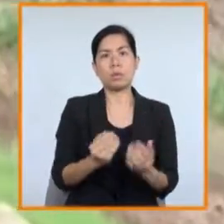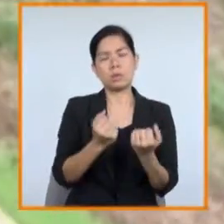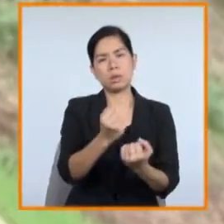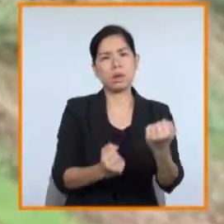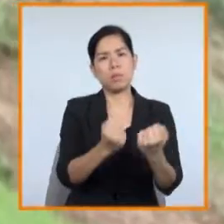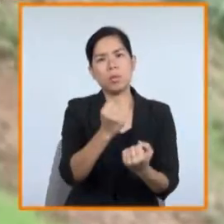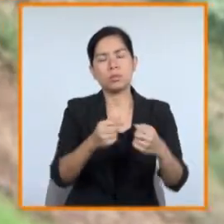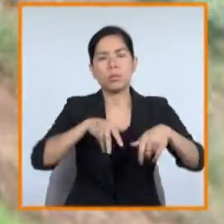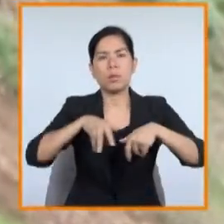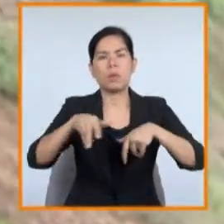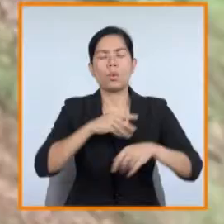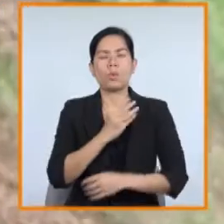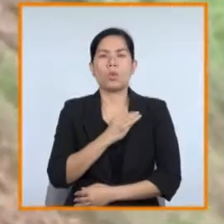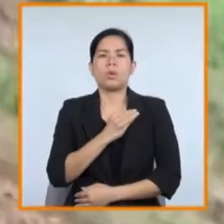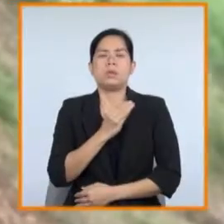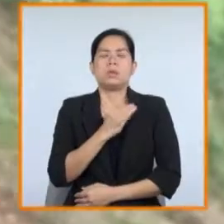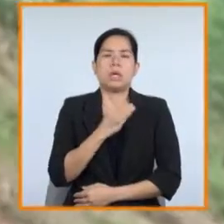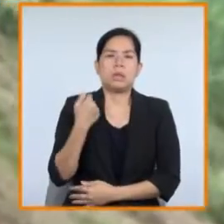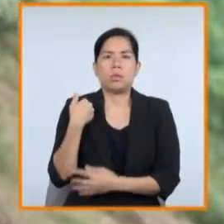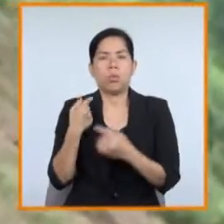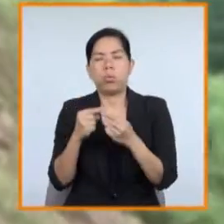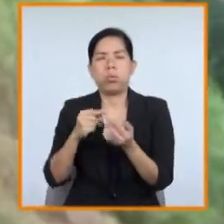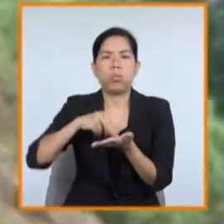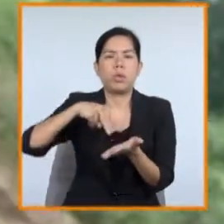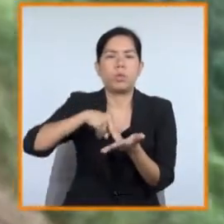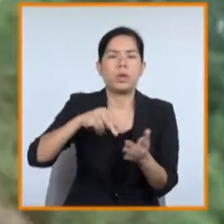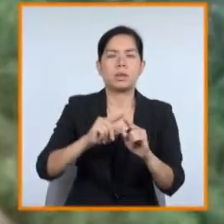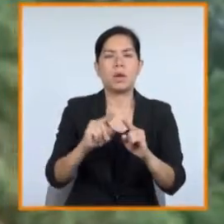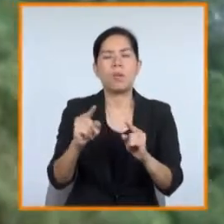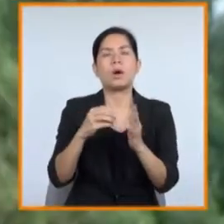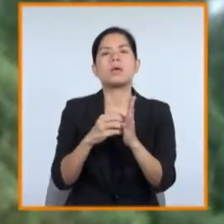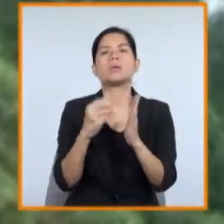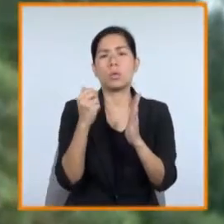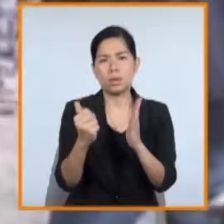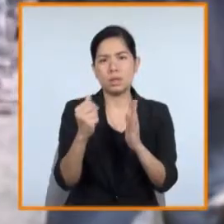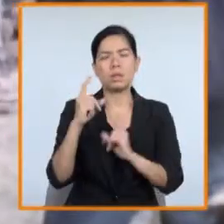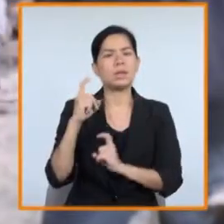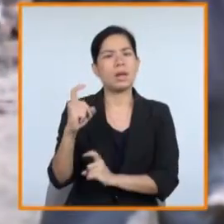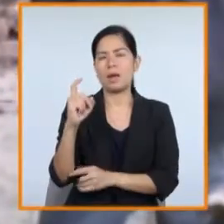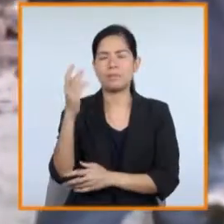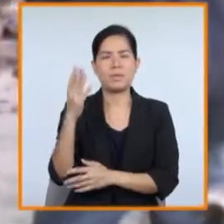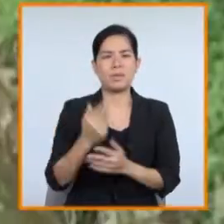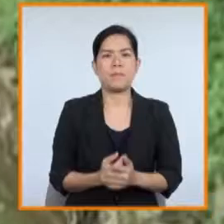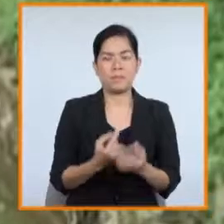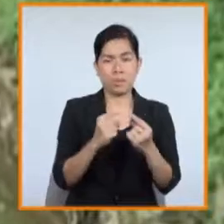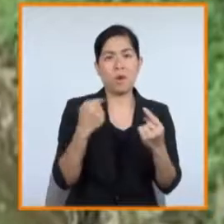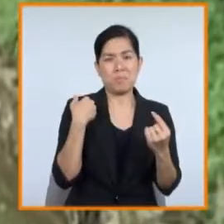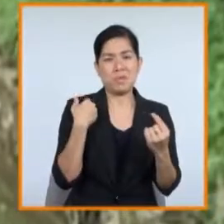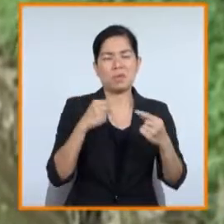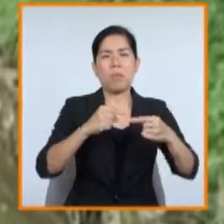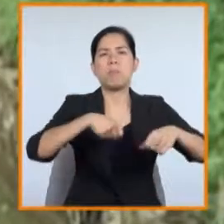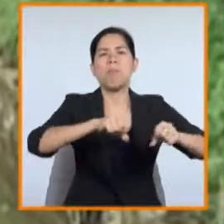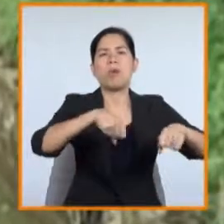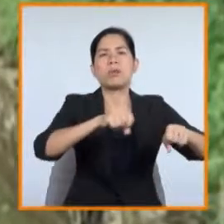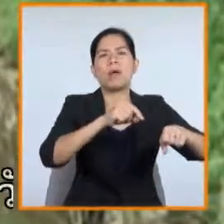างตื่นตกใจนะคะวิ่งหนีเอาชีวิตรอดกันอย่างโกลาหลแต่ไม่มีใครได้รับบาดเจ็บหรือว่าเสียชีวิตมีเพียงรถจักรยานยนต์ถูกฝังใต้ก